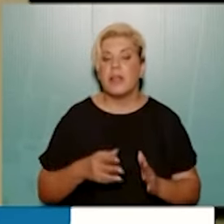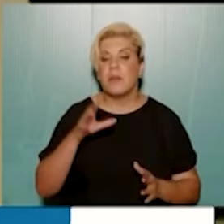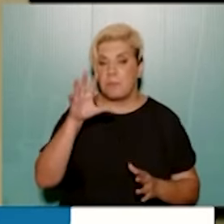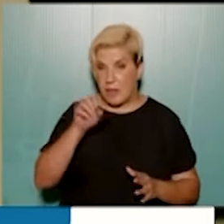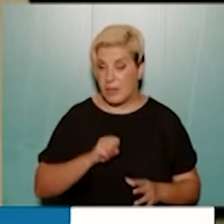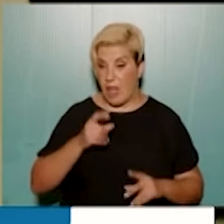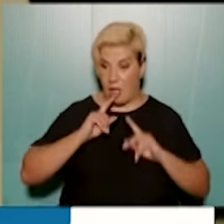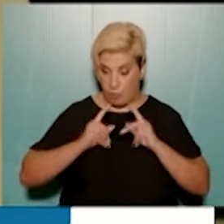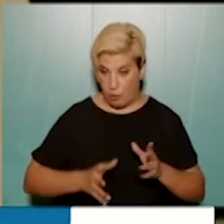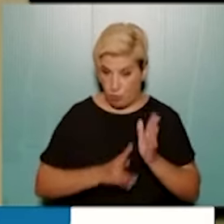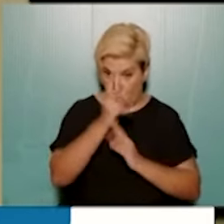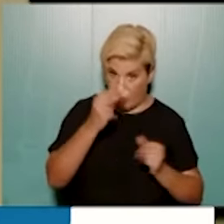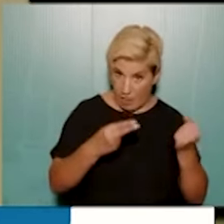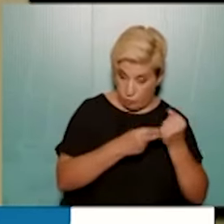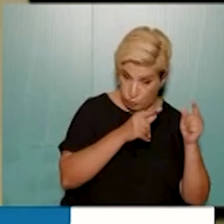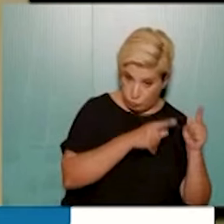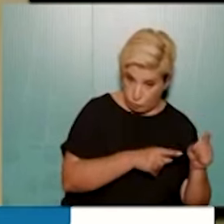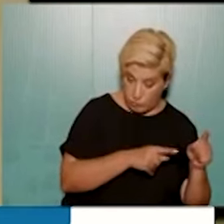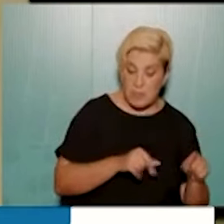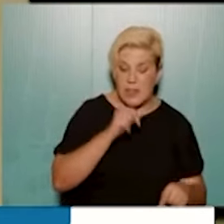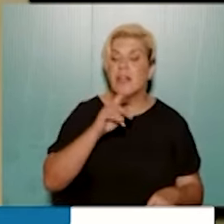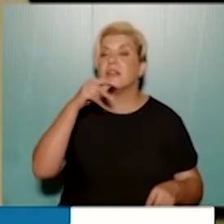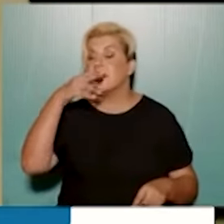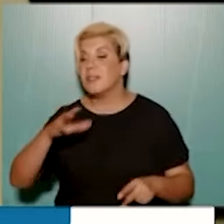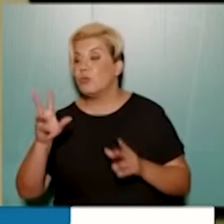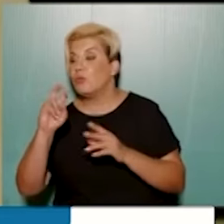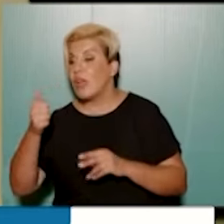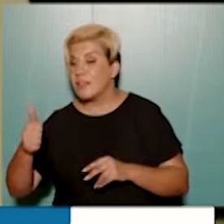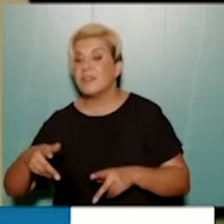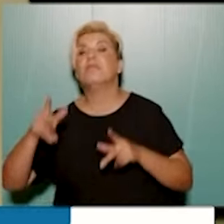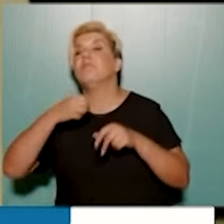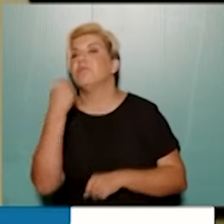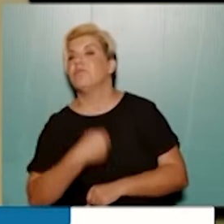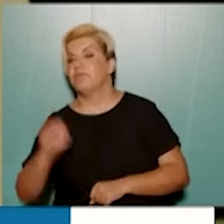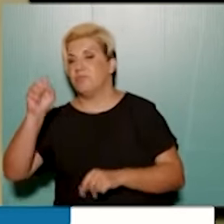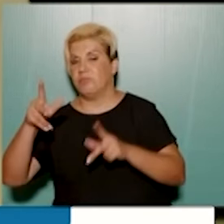μια απόφαση στι 12 του μήνα και την ανακαλείτε στι 26.